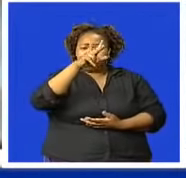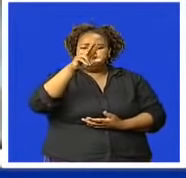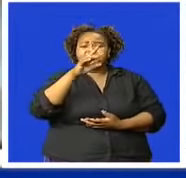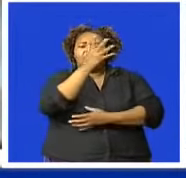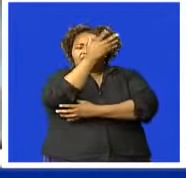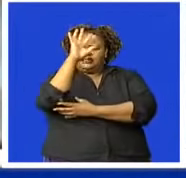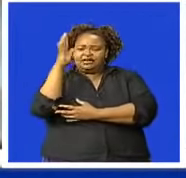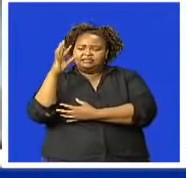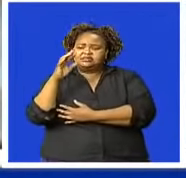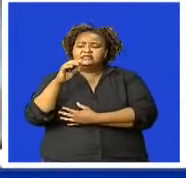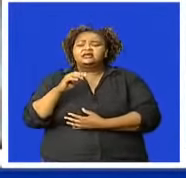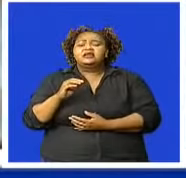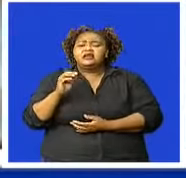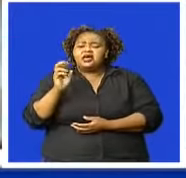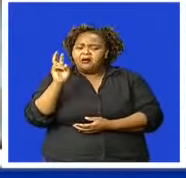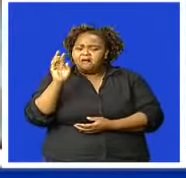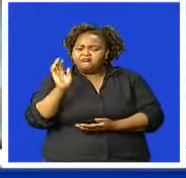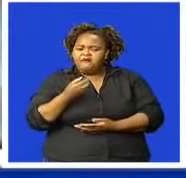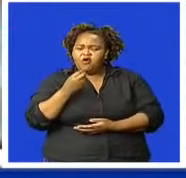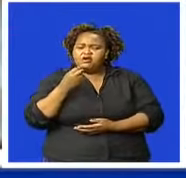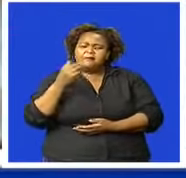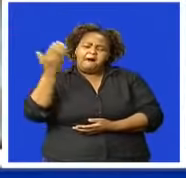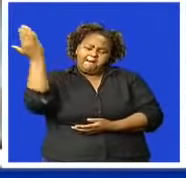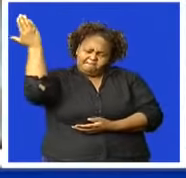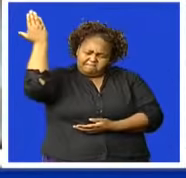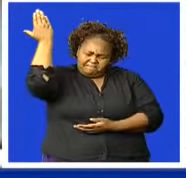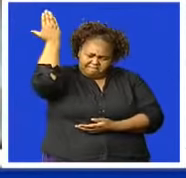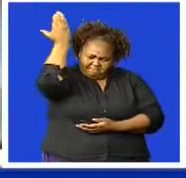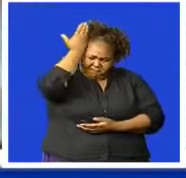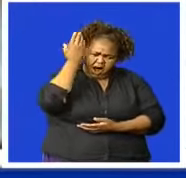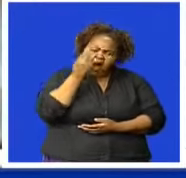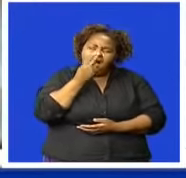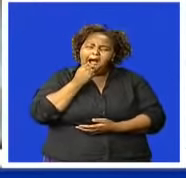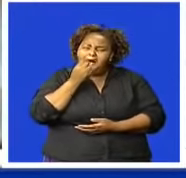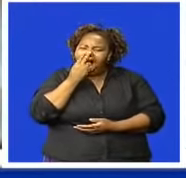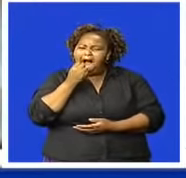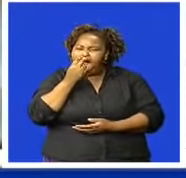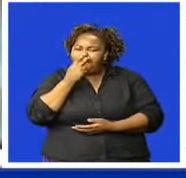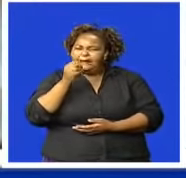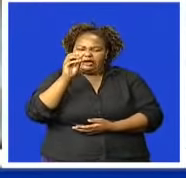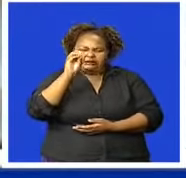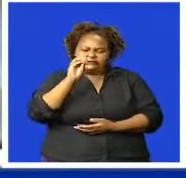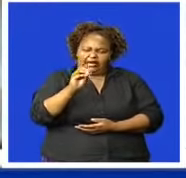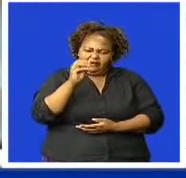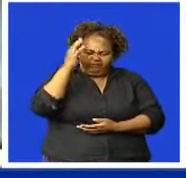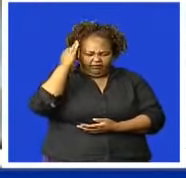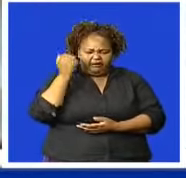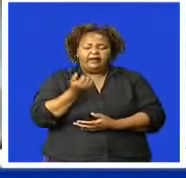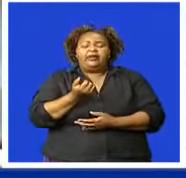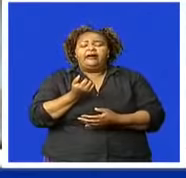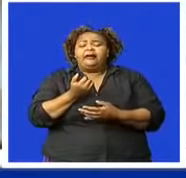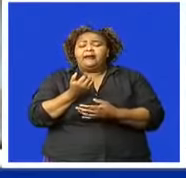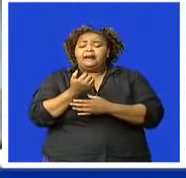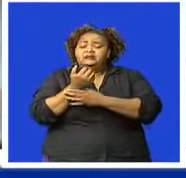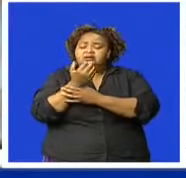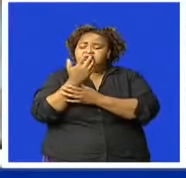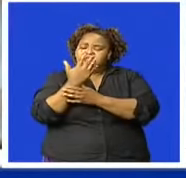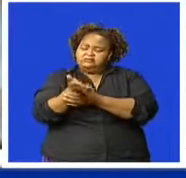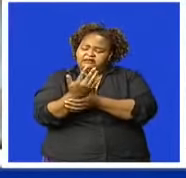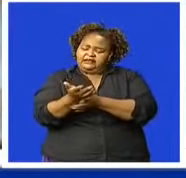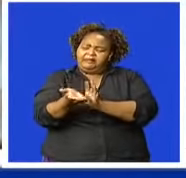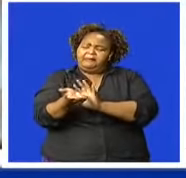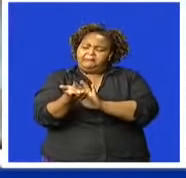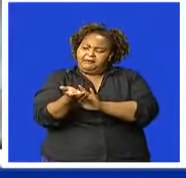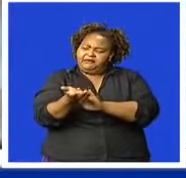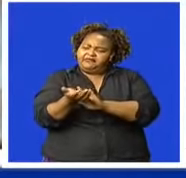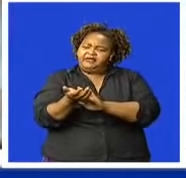bamshayile ugqwele ingadi yonke lenhloko yonke lenzawo. Ngimbambe lasandleni. Ngimuve phela ukuthi usaphila